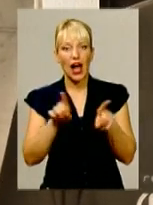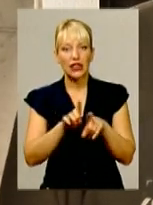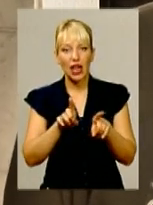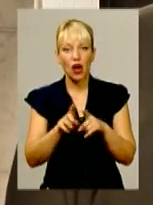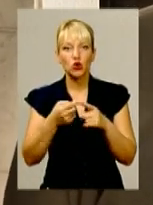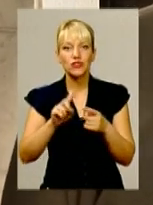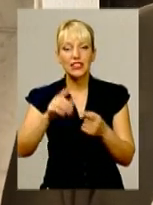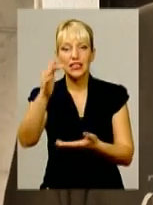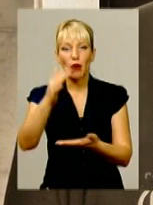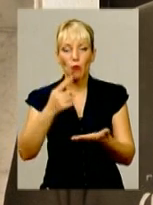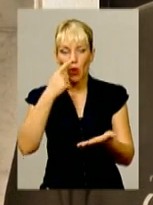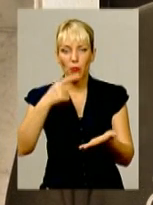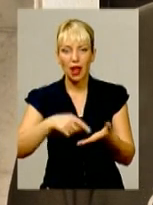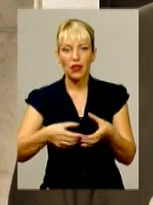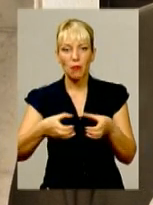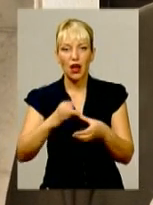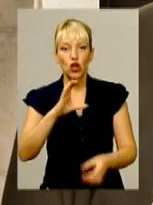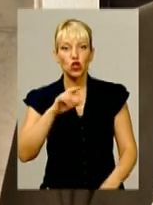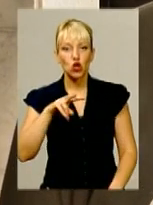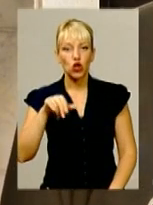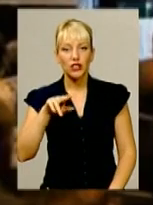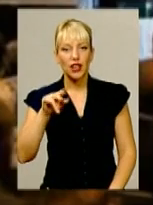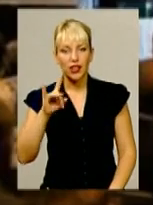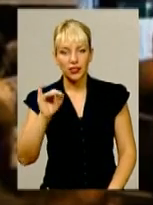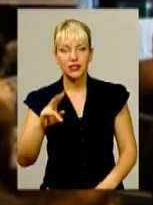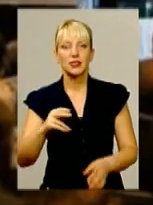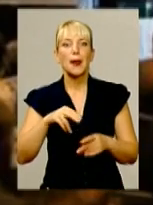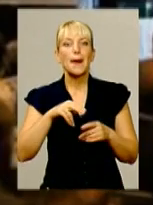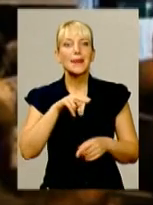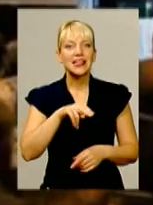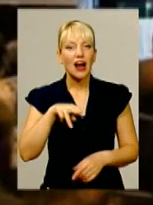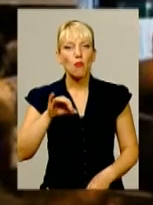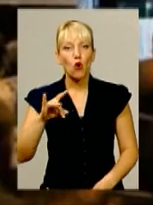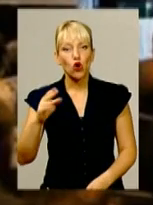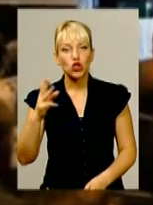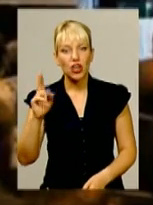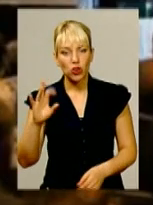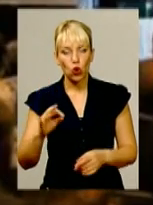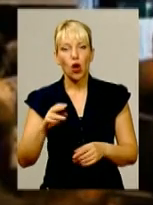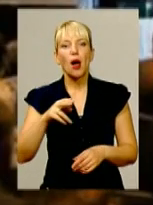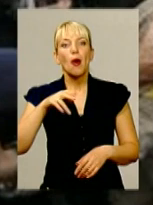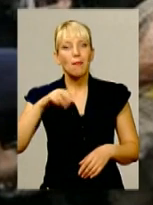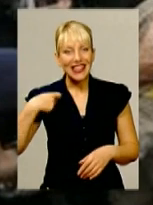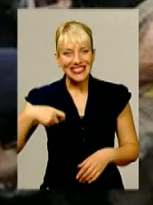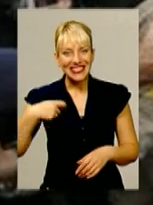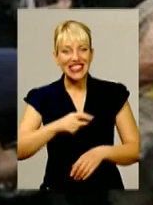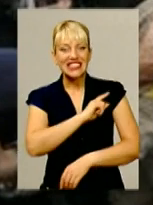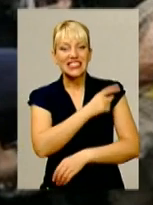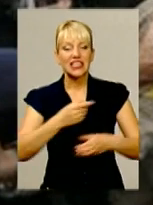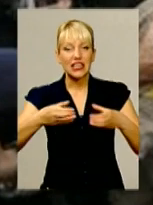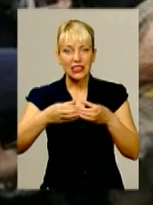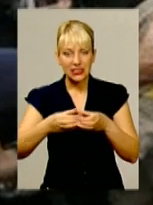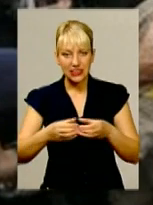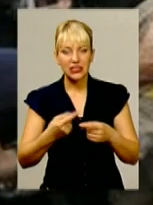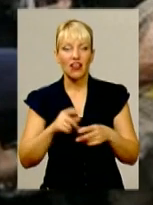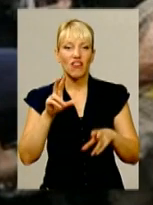«Солідарність» Петра Порошенка. Пропрезидентська сила потрапила у немилість, тому що майданівці вважають,